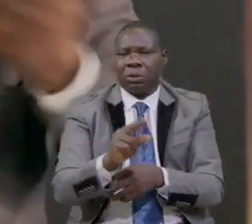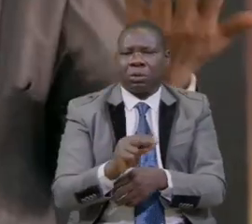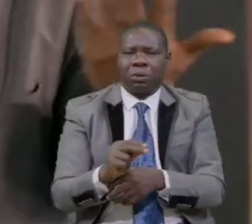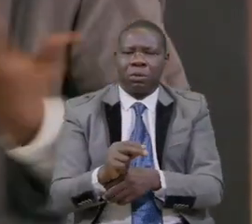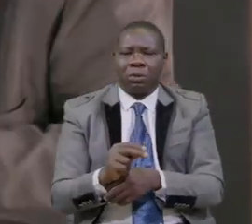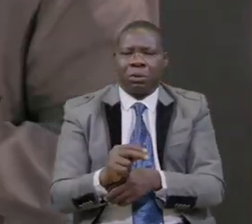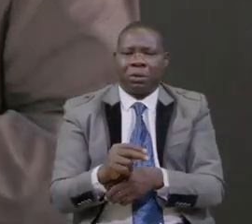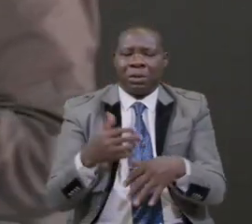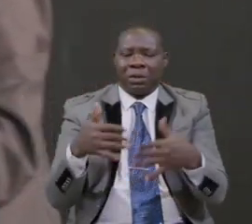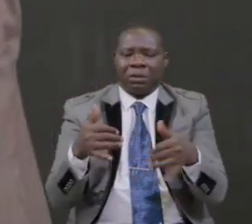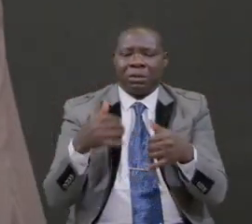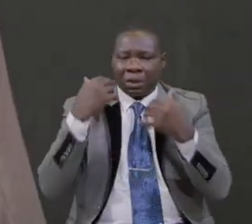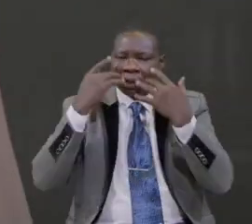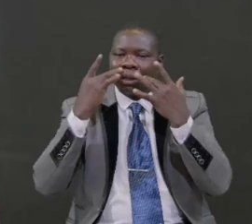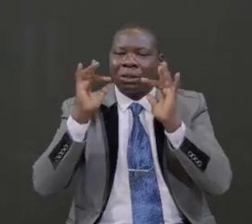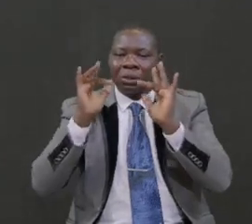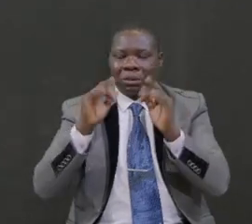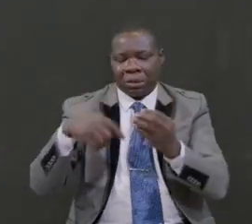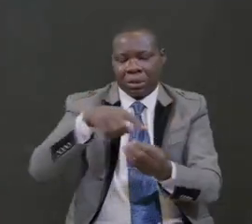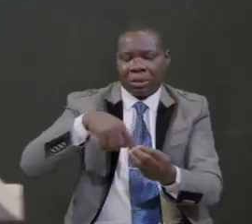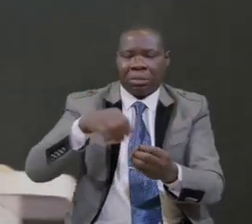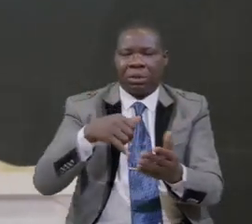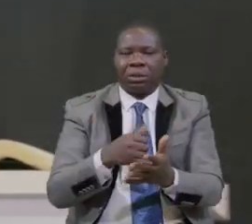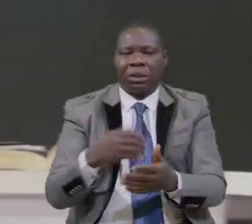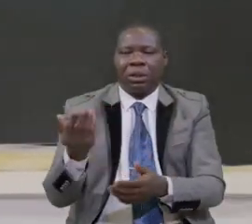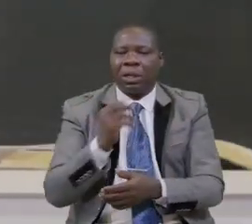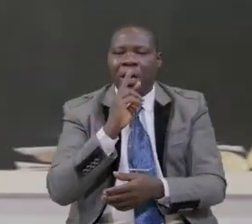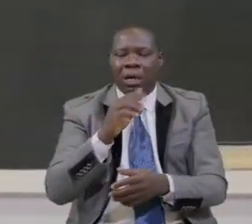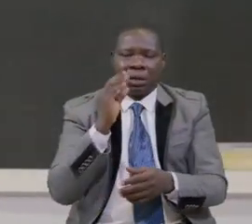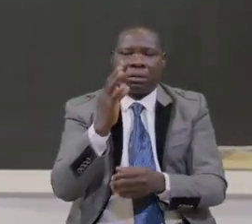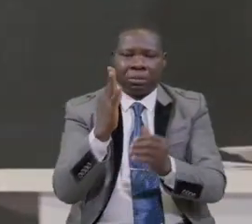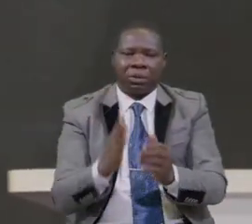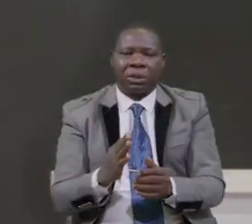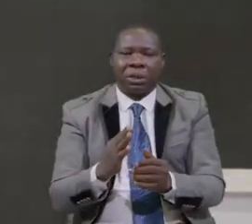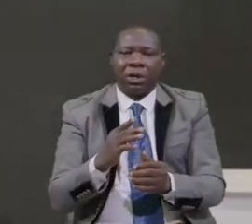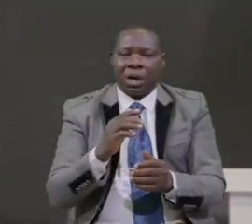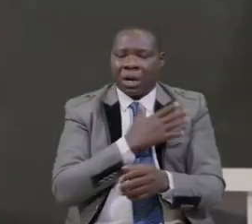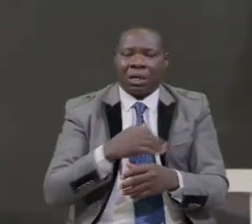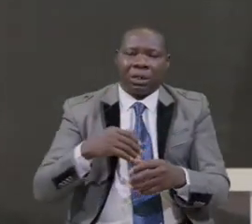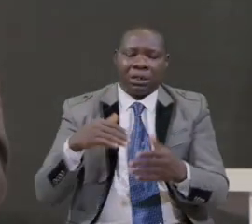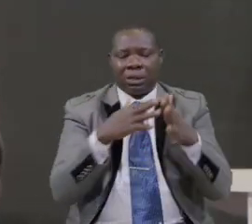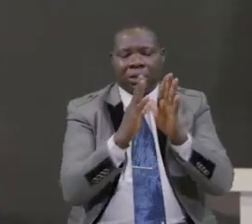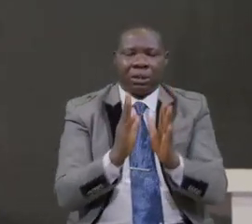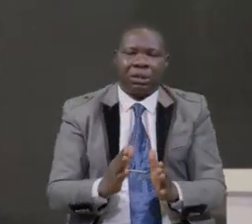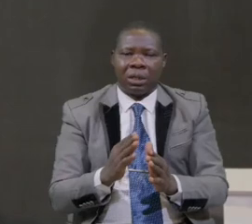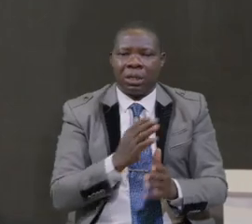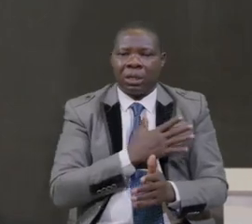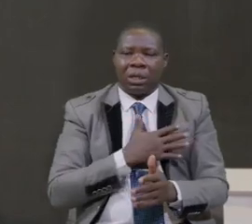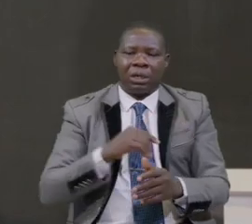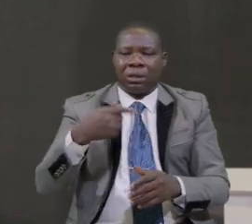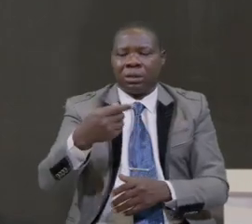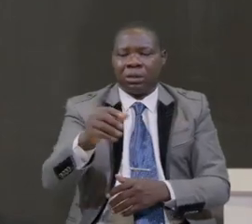de négligence. Il y a des prédicateurs, il y a des responsables, des